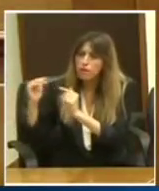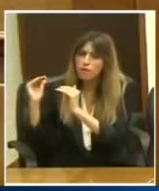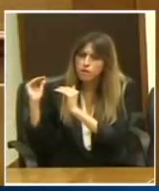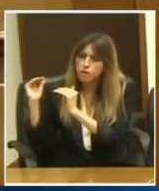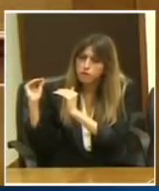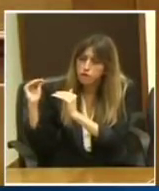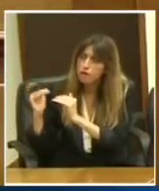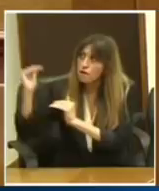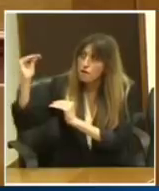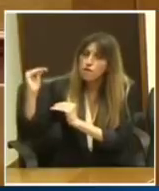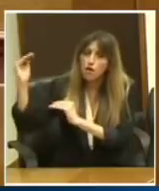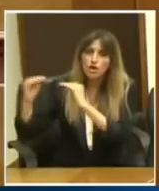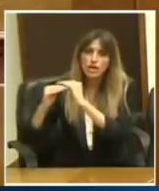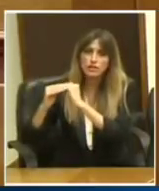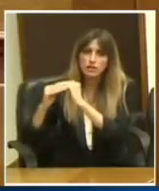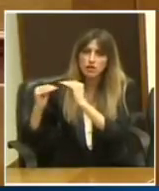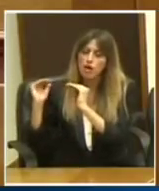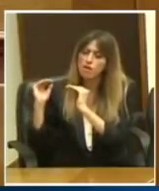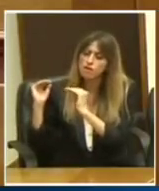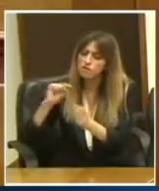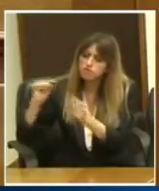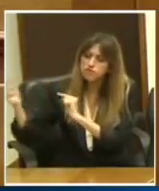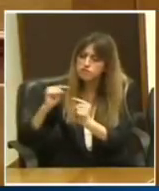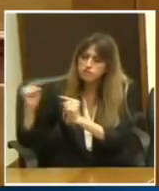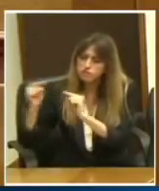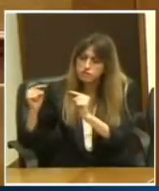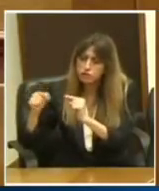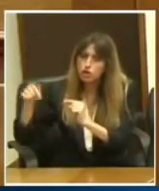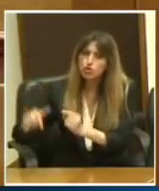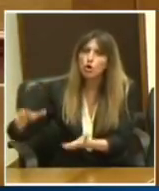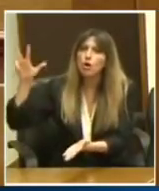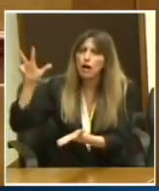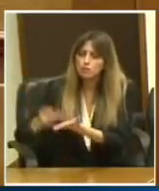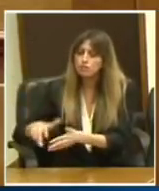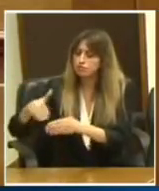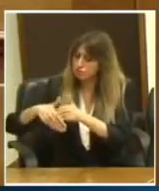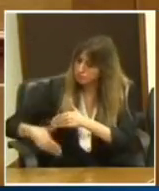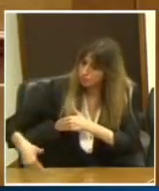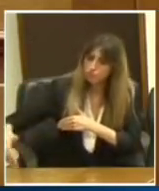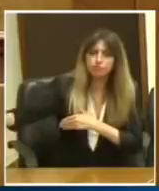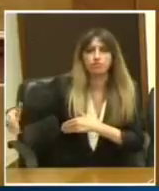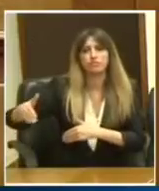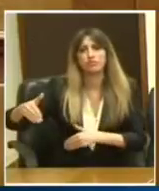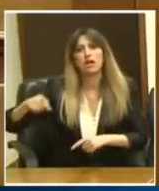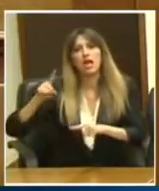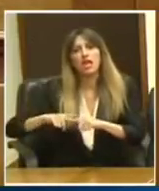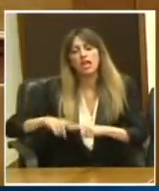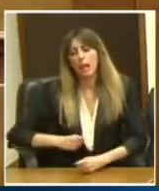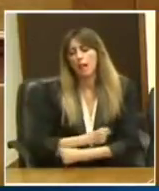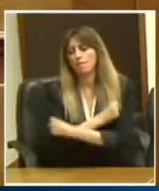βόρεια σύνορά μας, στην εποχή της ισχυροποίησης της διεθνούς θέσης της χώρας.